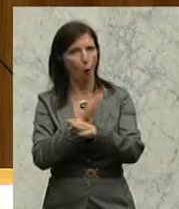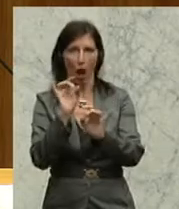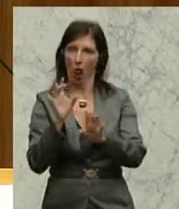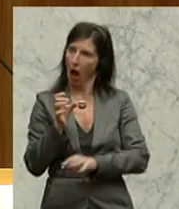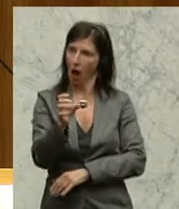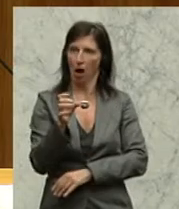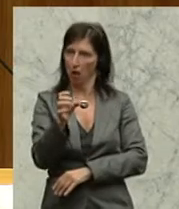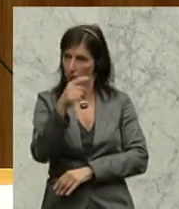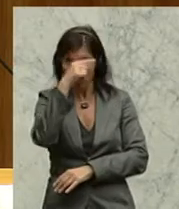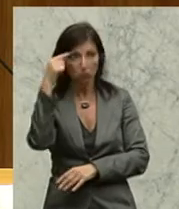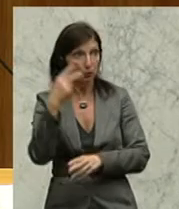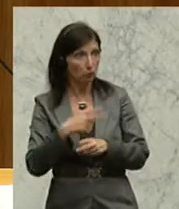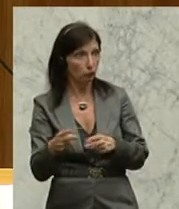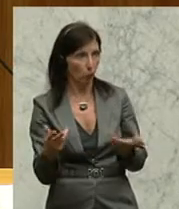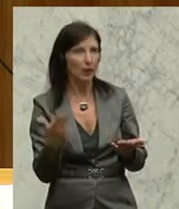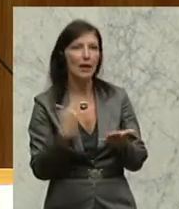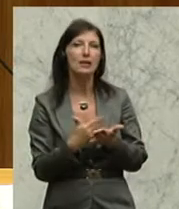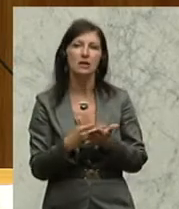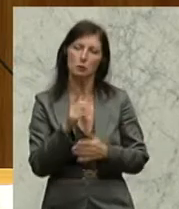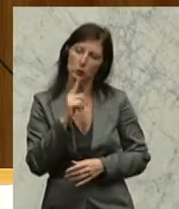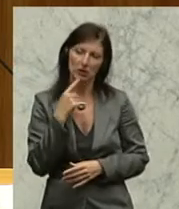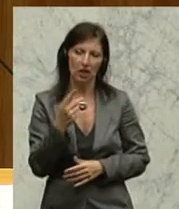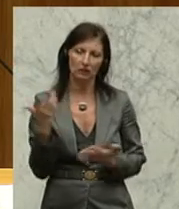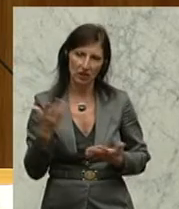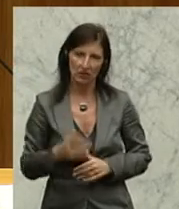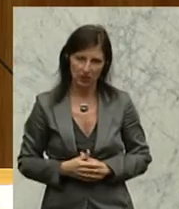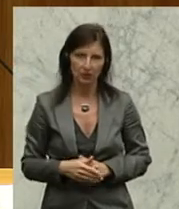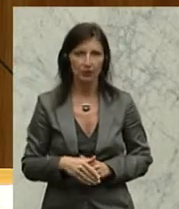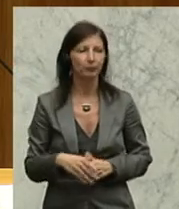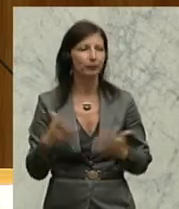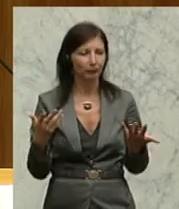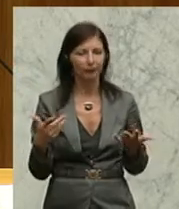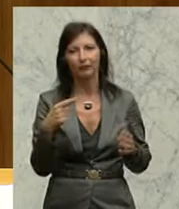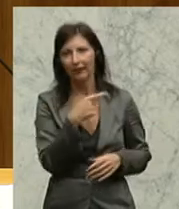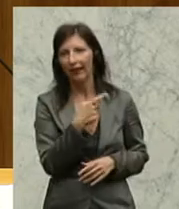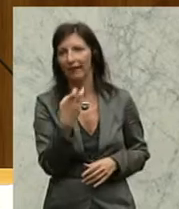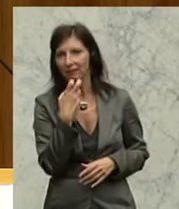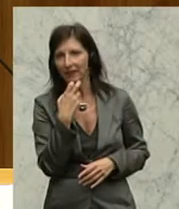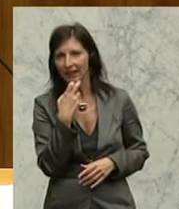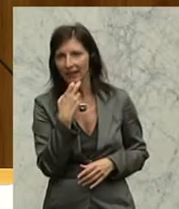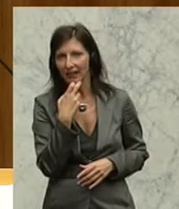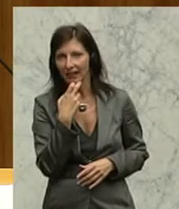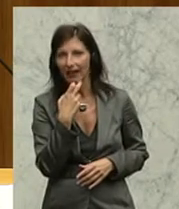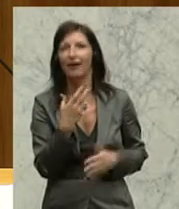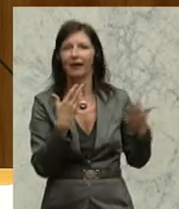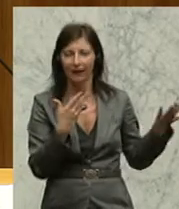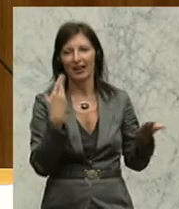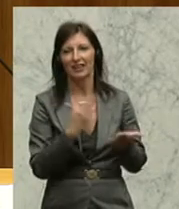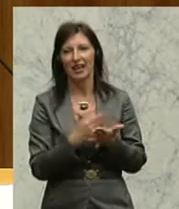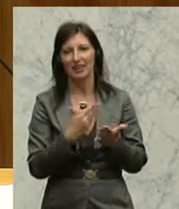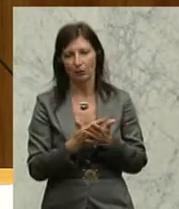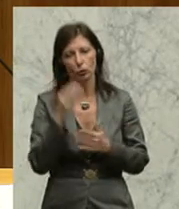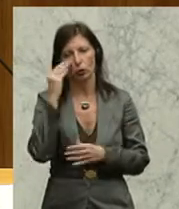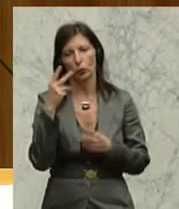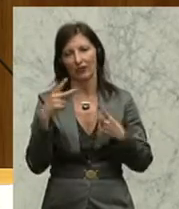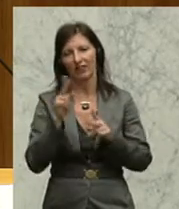und daher sage ich bereits der frieze wilbertz bei uns in schulen weiterhin still das darf nicht sein und ich werde